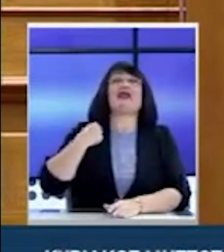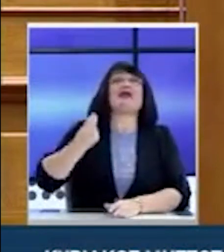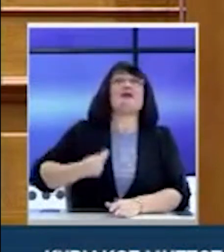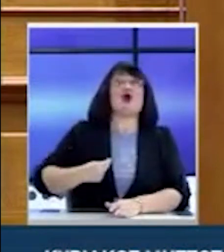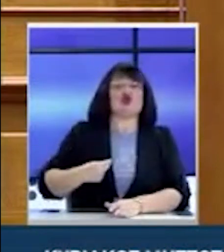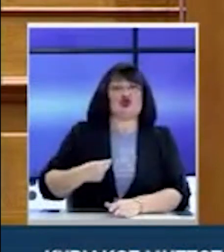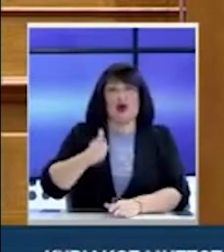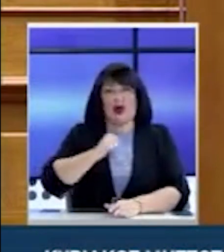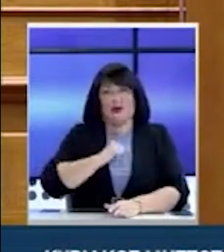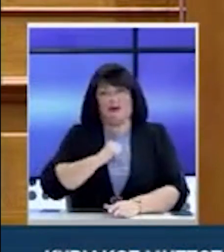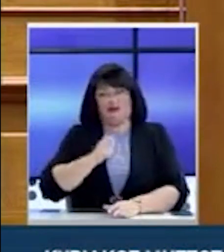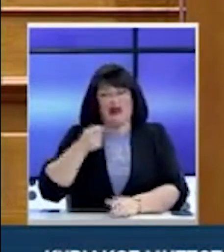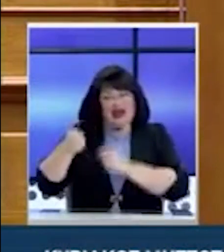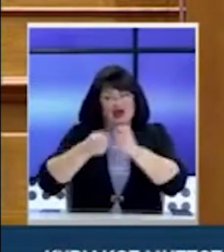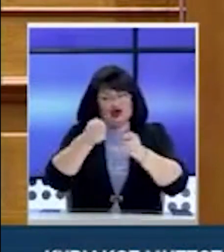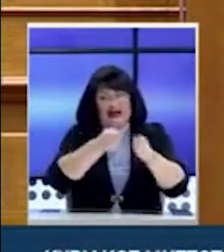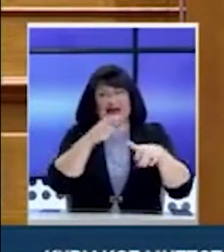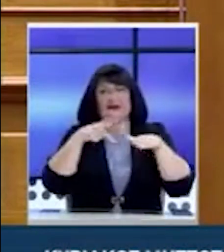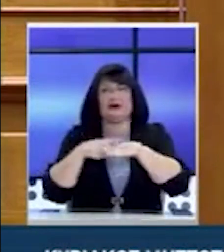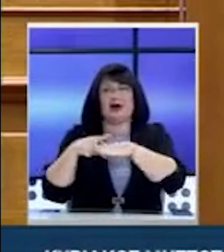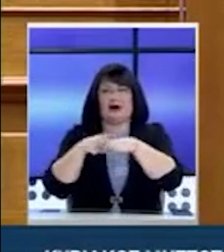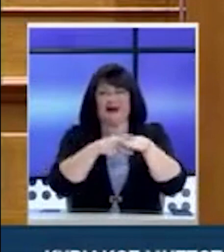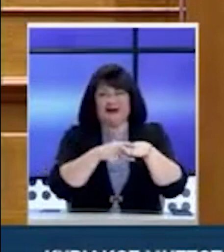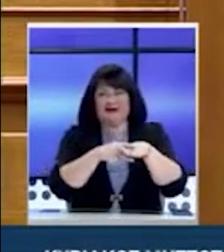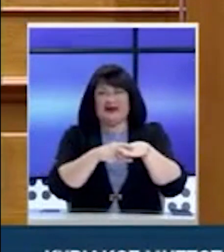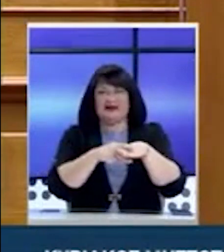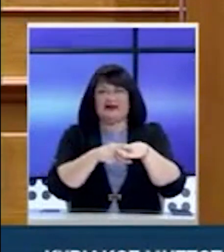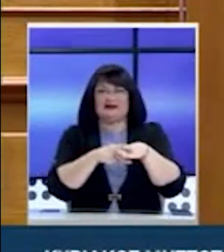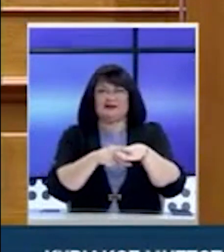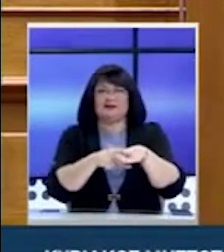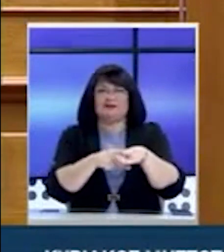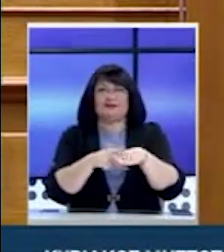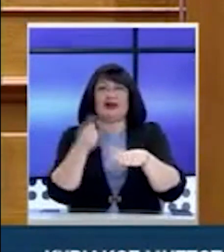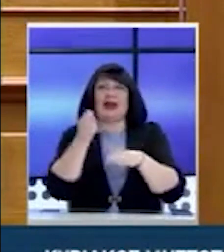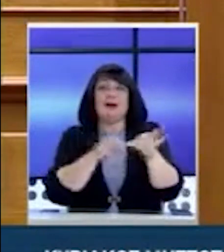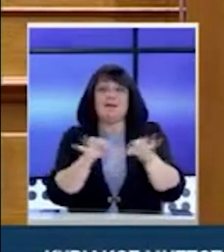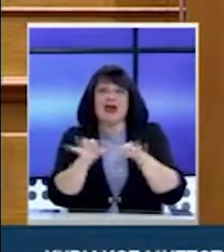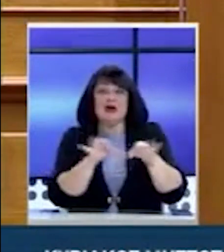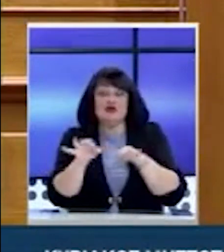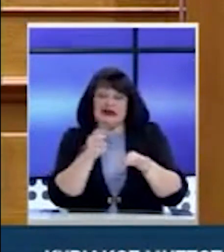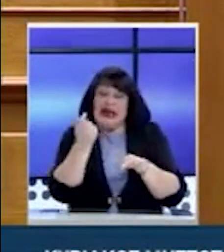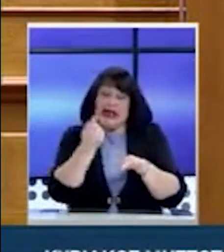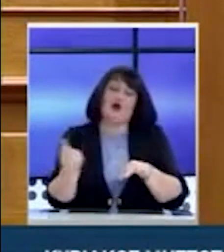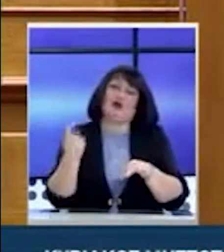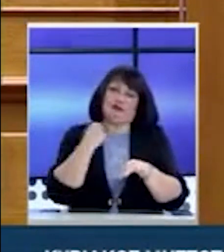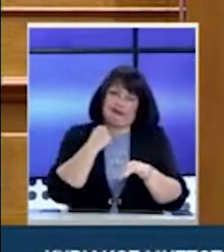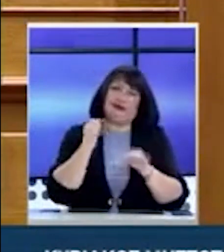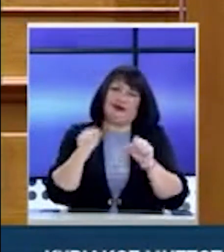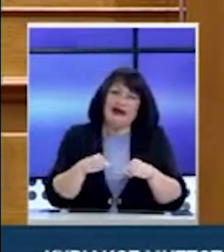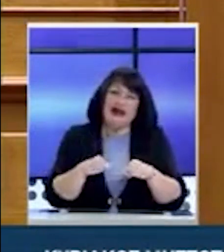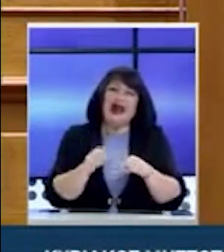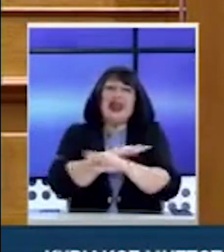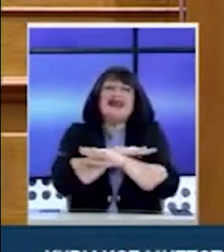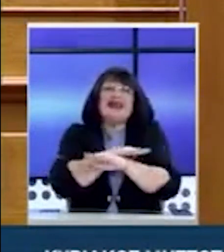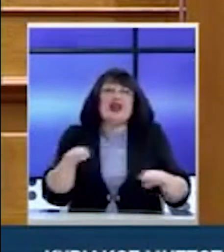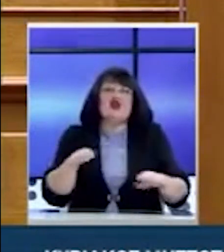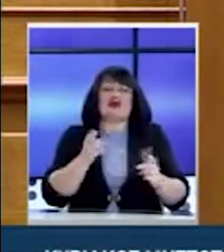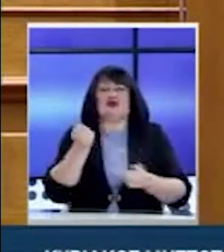δημόσιο και προς τις τράπεζες, προφανώς με μια απώλεια περιουσίας, αλλά να τελειώσει επιτέλους οριστικά αυτή η